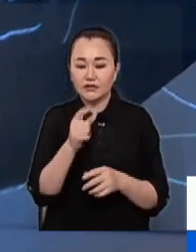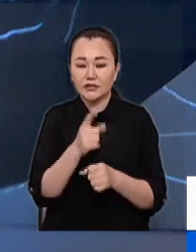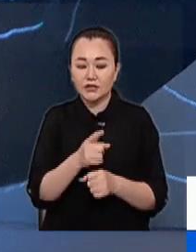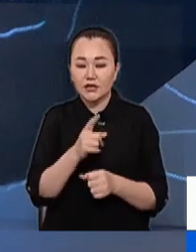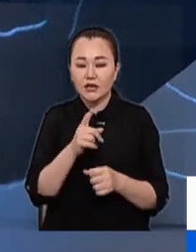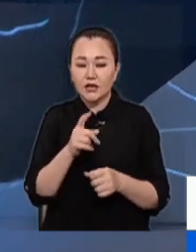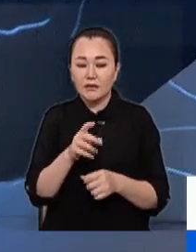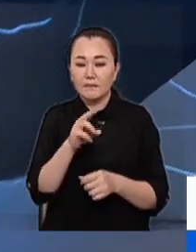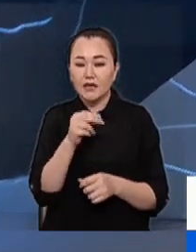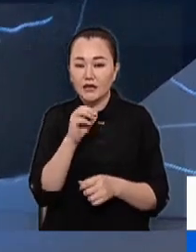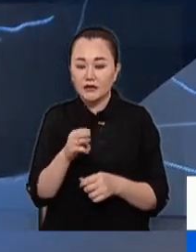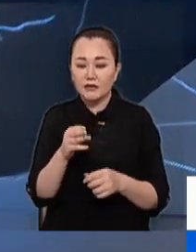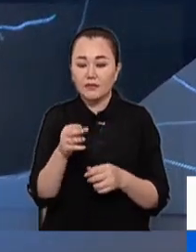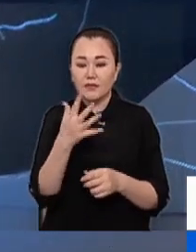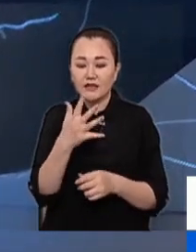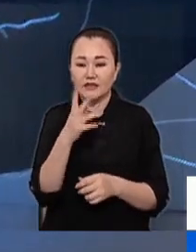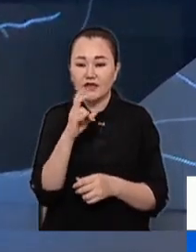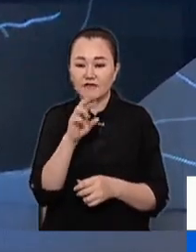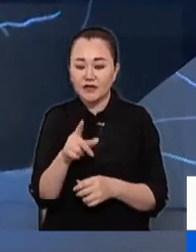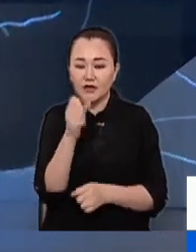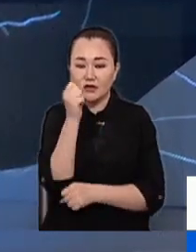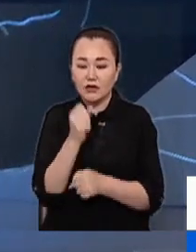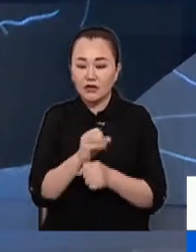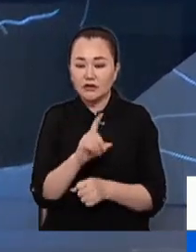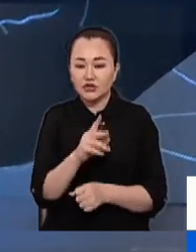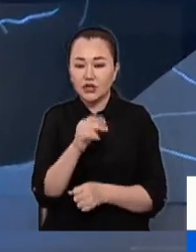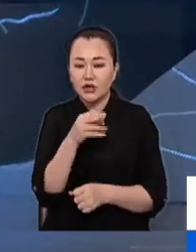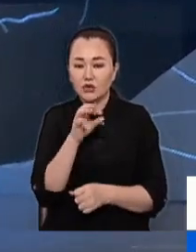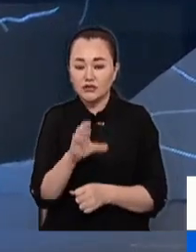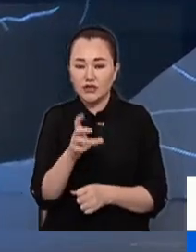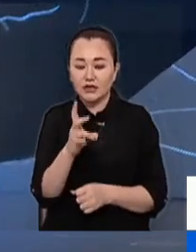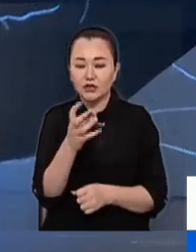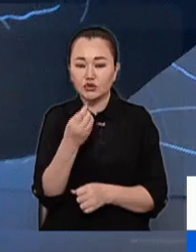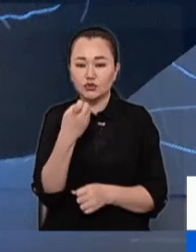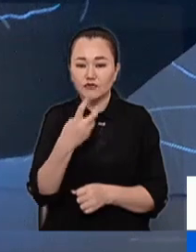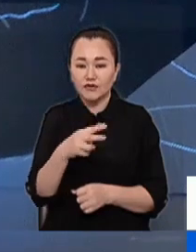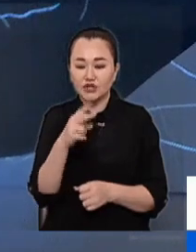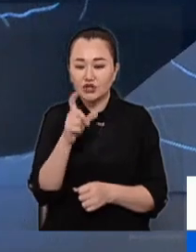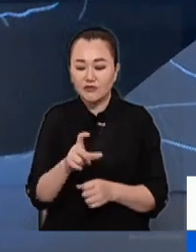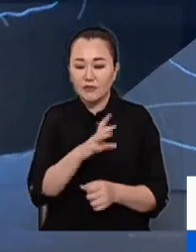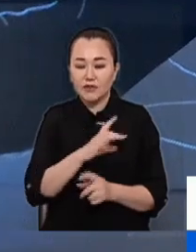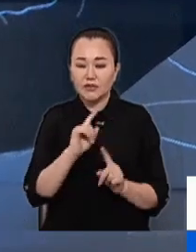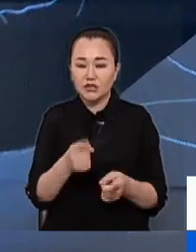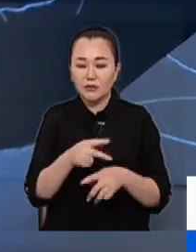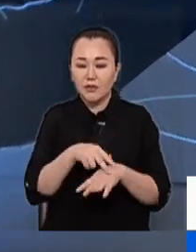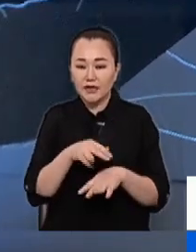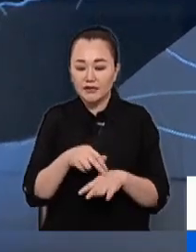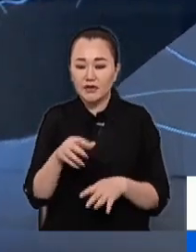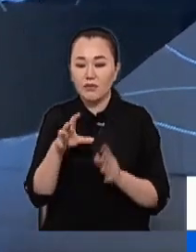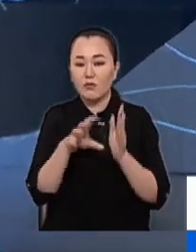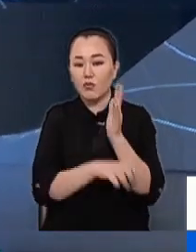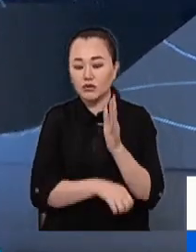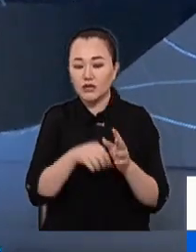несанкционированный пикет привлекли 5 нефтяников из Жаноузена. Еще около 120 человек накануне были задержаны полицией. Но